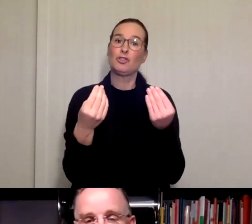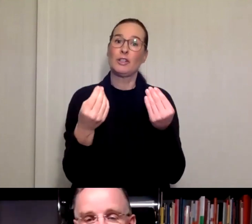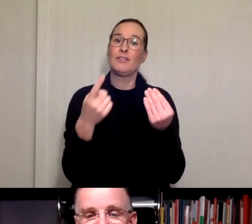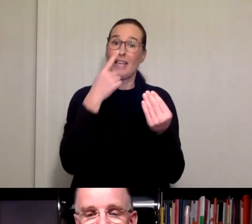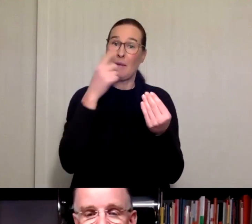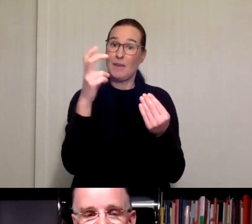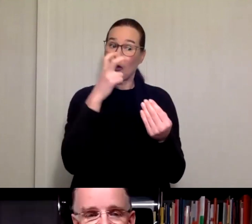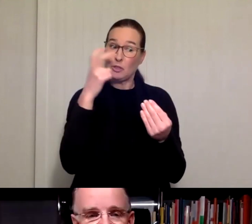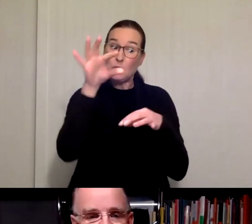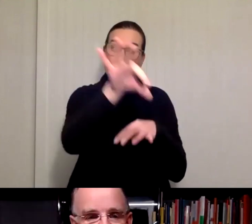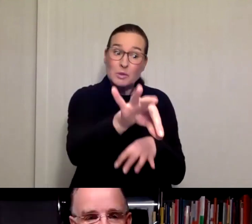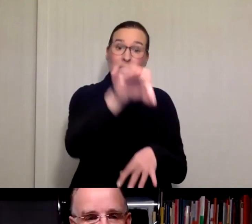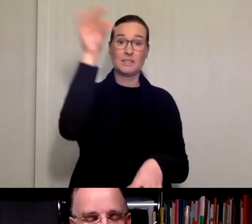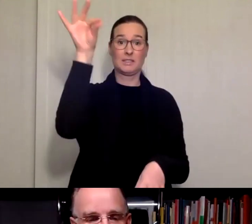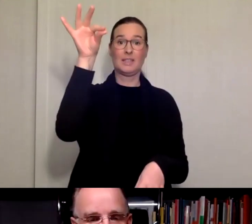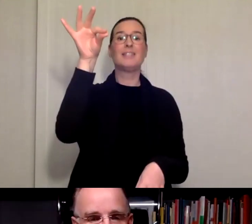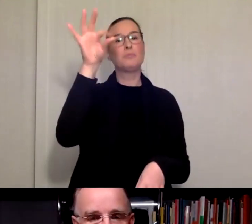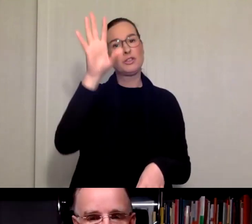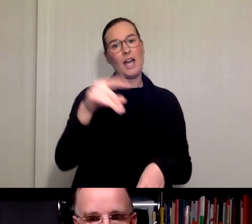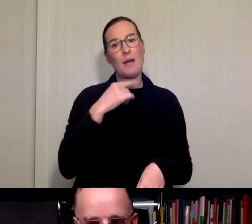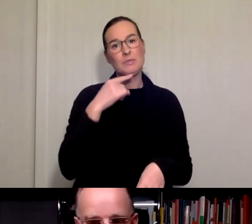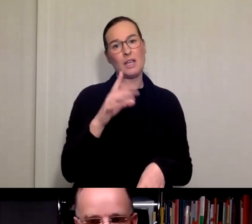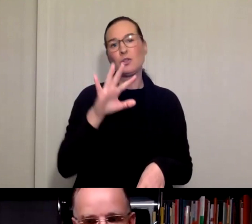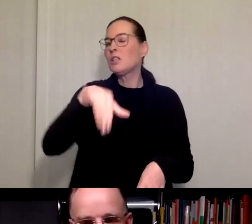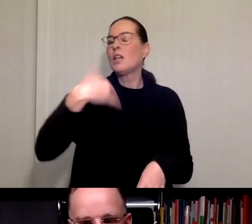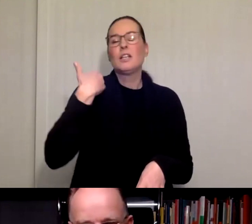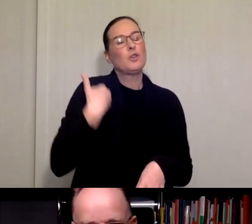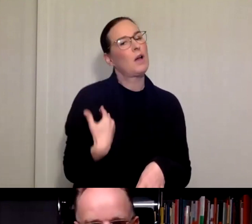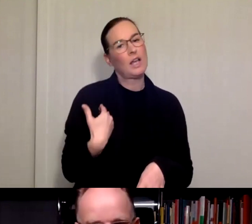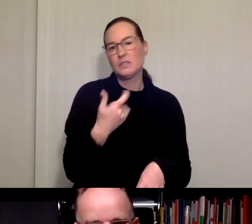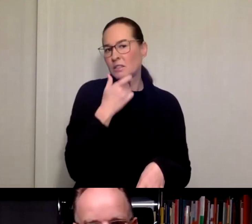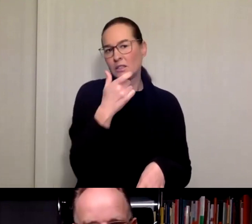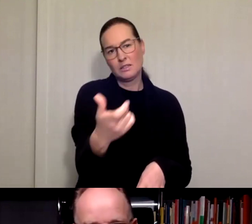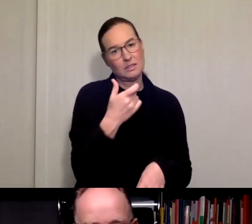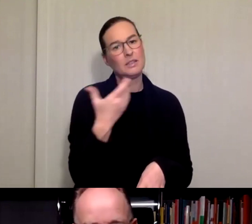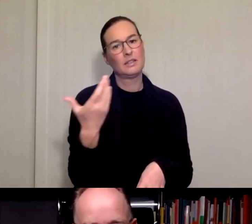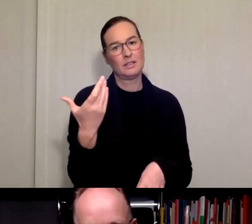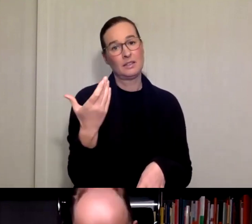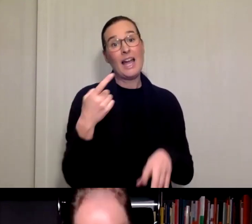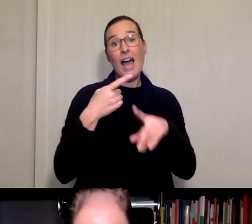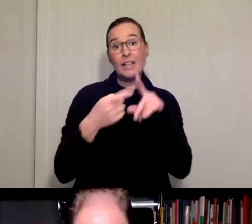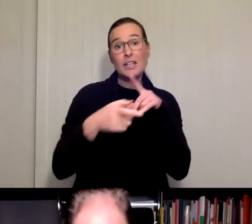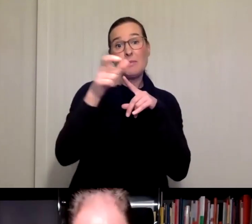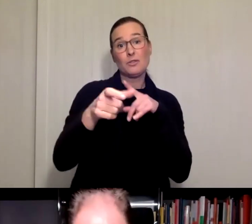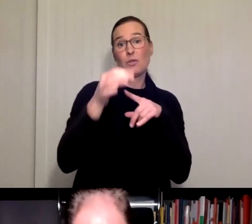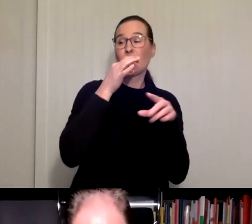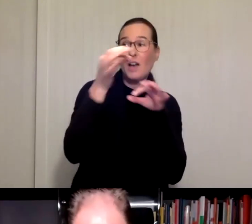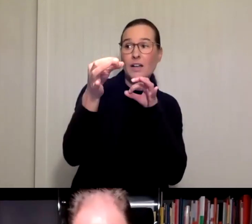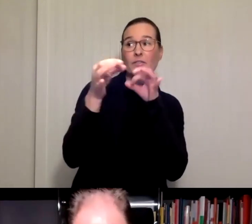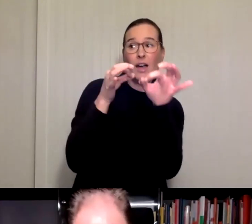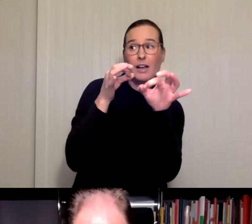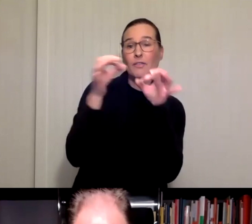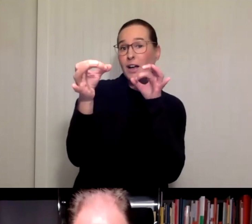hatten, hat absagen müssen wegen Überlastung. Die weiteren, die wir angefragt haben, und wir sind wirklich